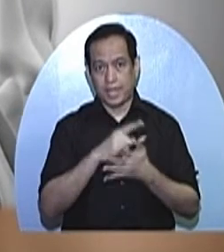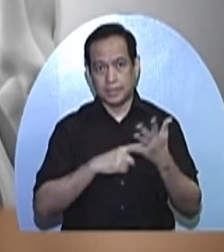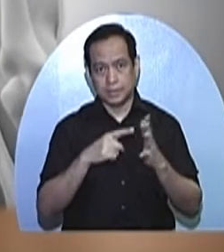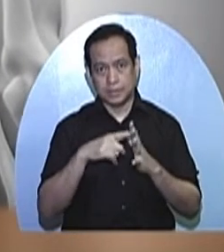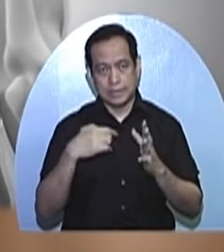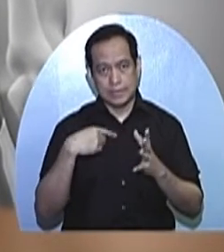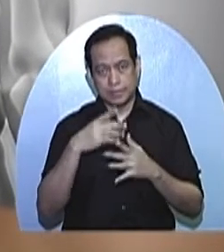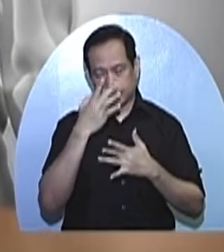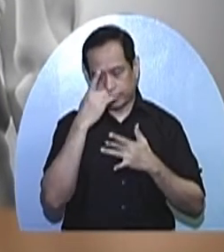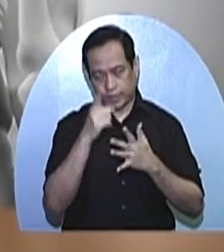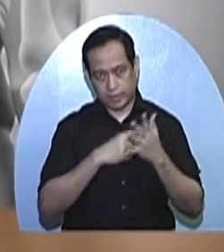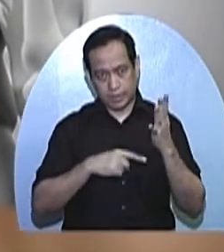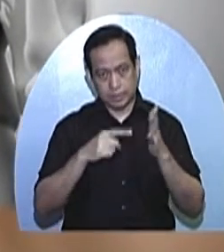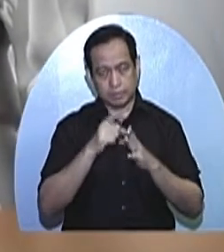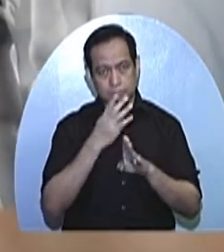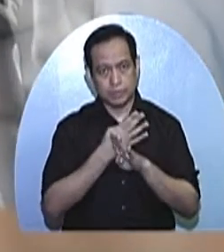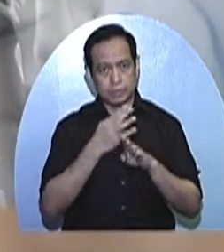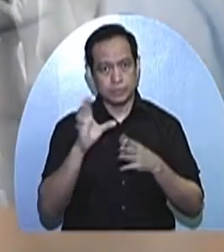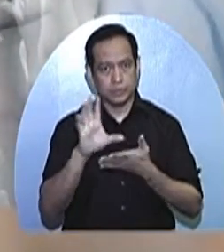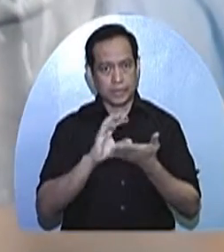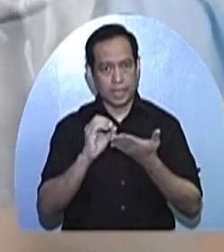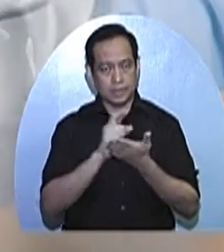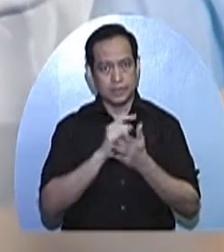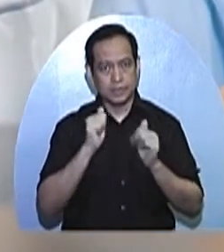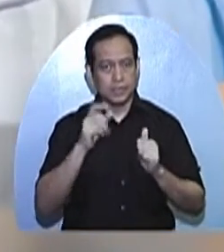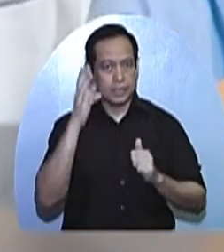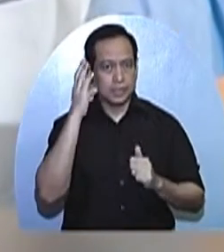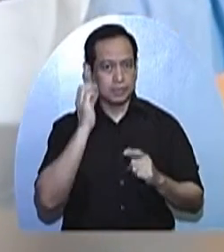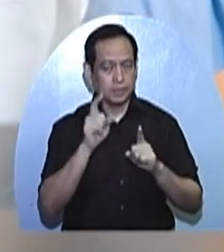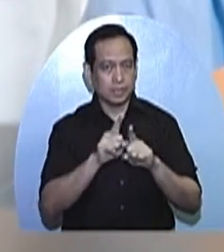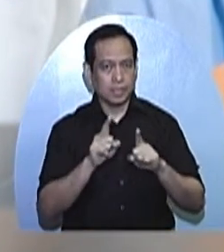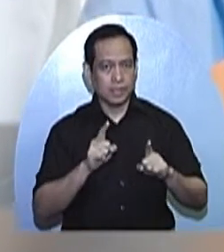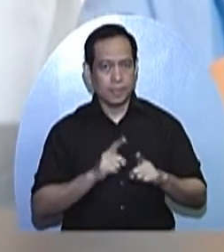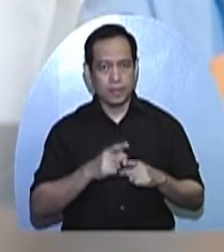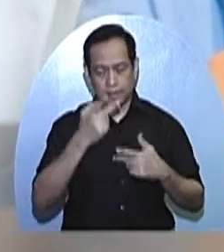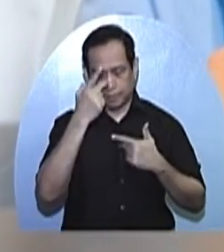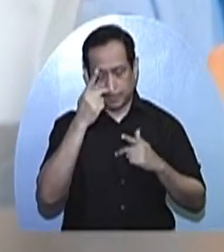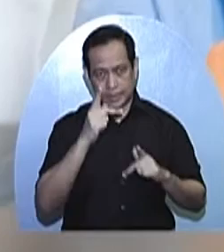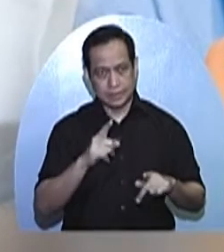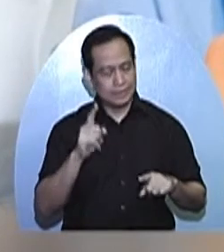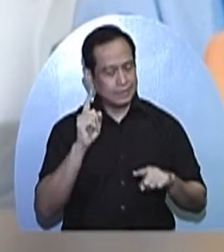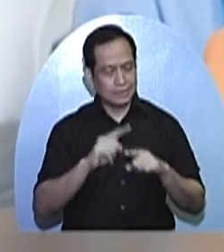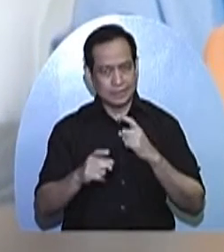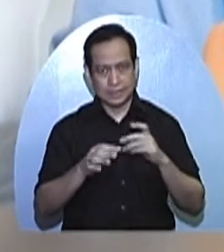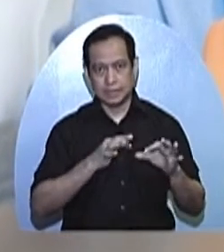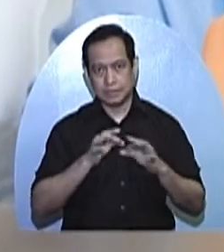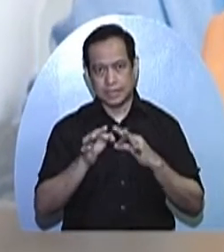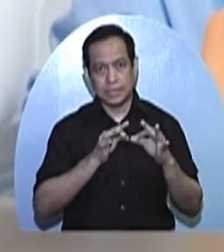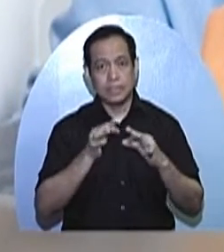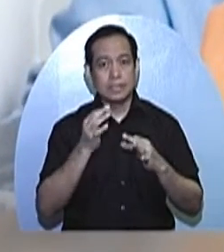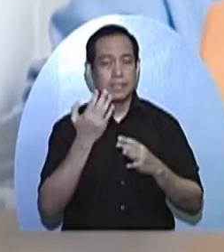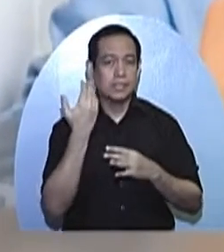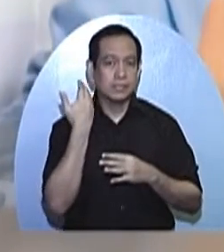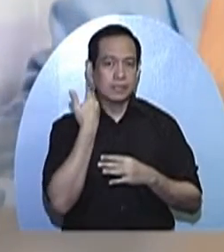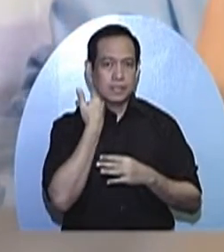na may dulot ng sakit na tulad ng bone cancer, maaari ding makaranas ang pasyente ng hindi maipaliwanag na